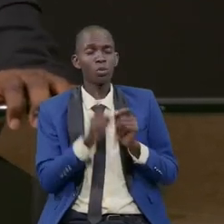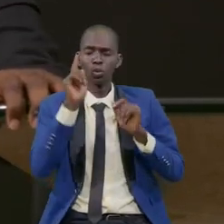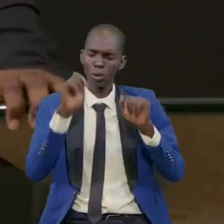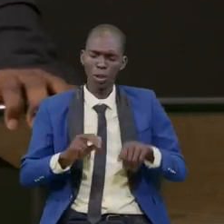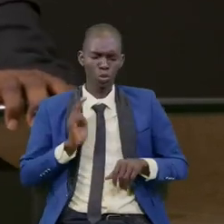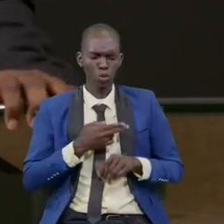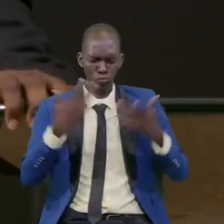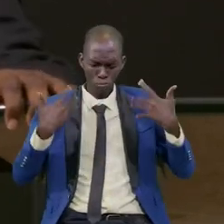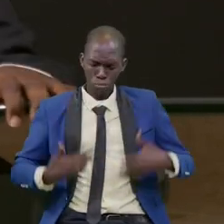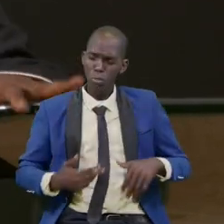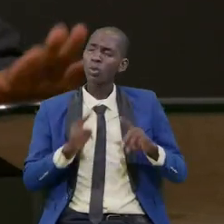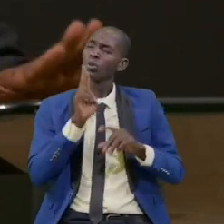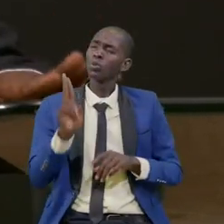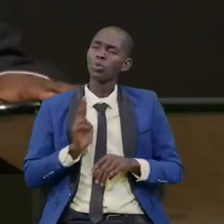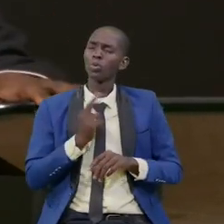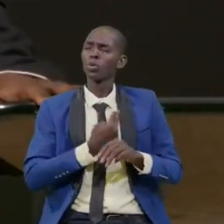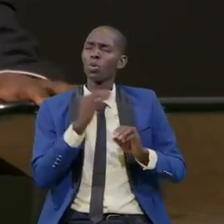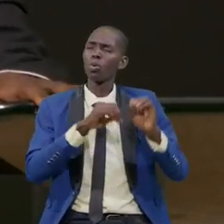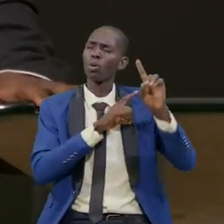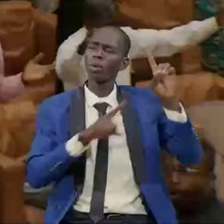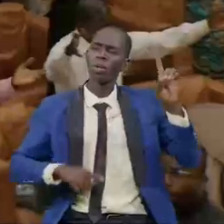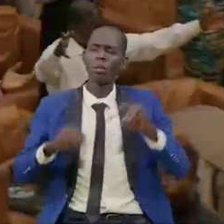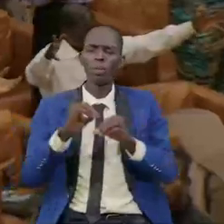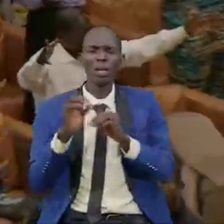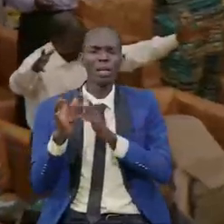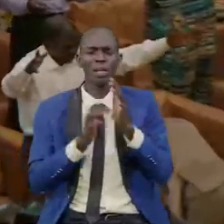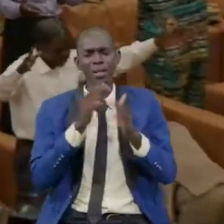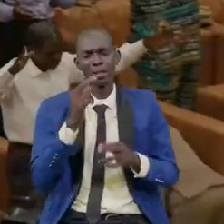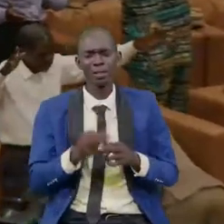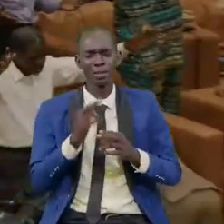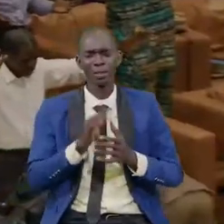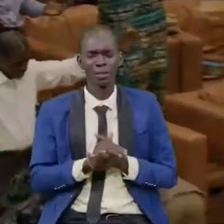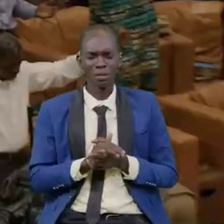toi. Utilise-nous, Seigneur, au nom de Jésus.